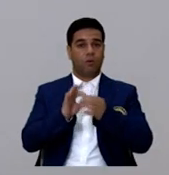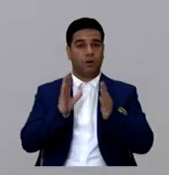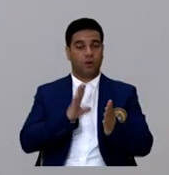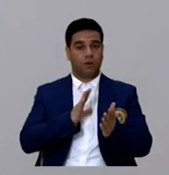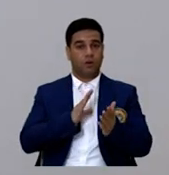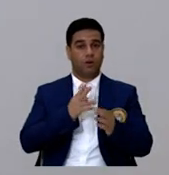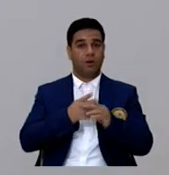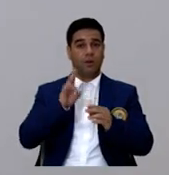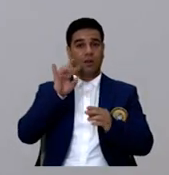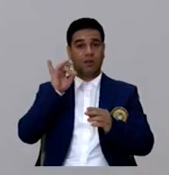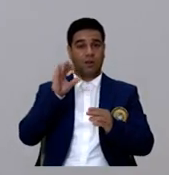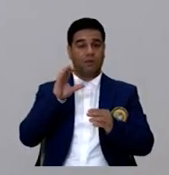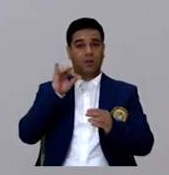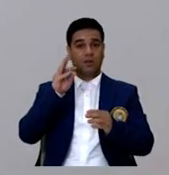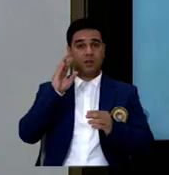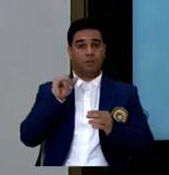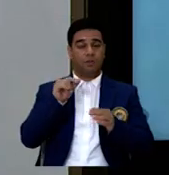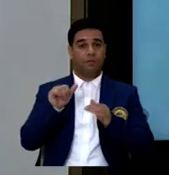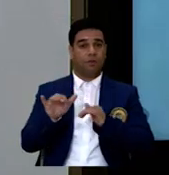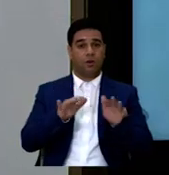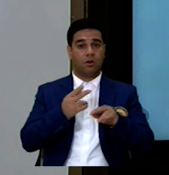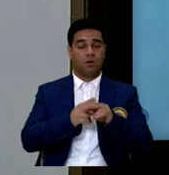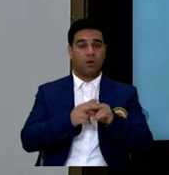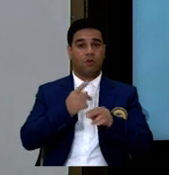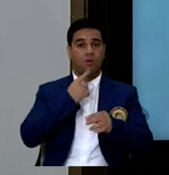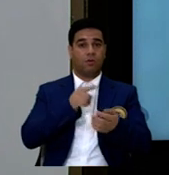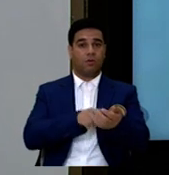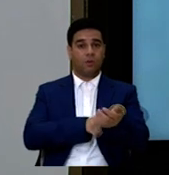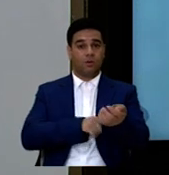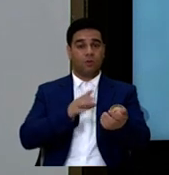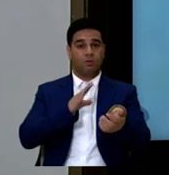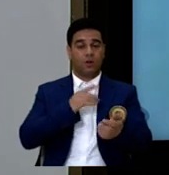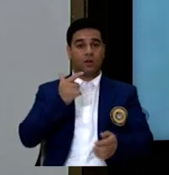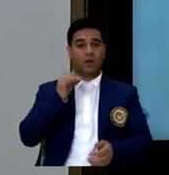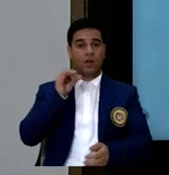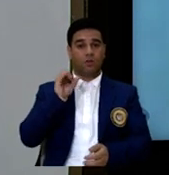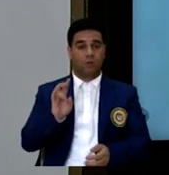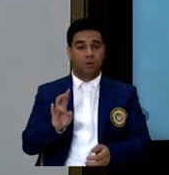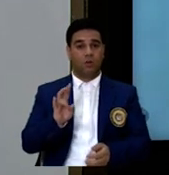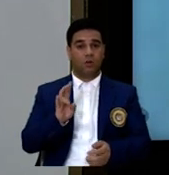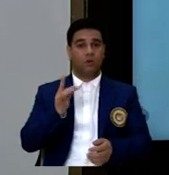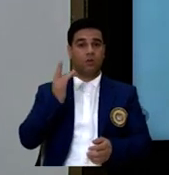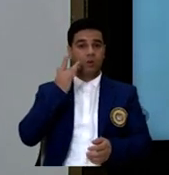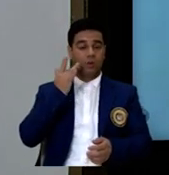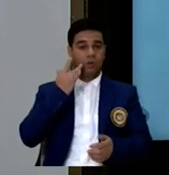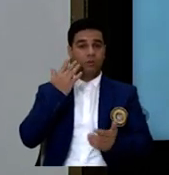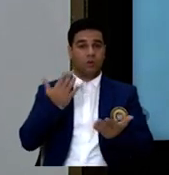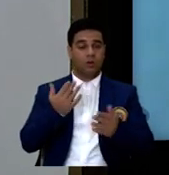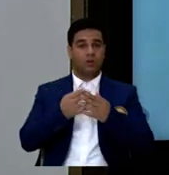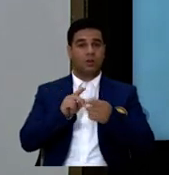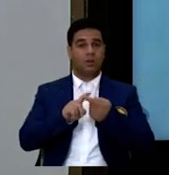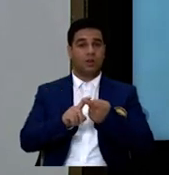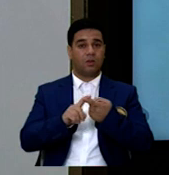bog'langan. Nerv sistemasi faoliyatiga qon bilan yetib kelgan gormonlar doimiy ravishda